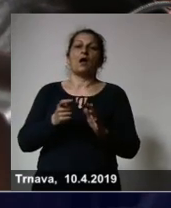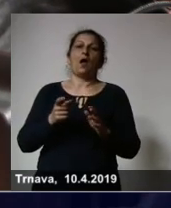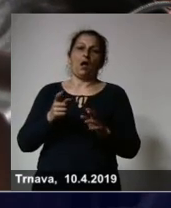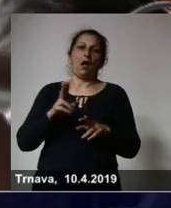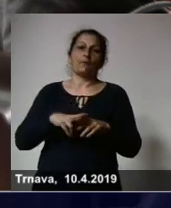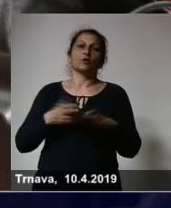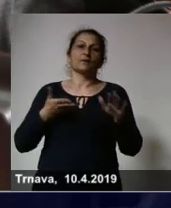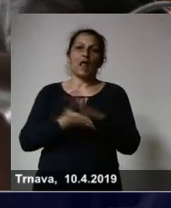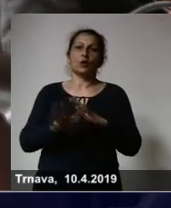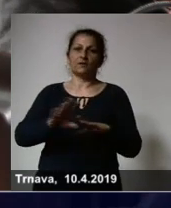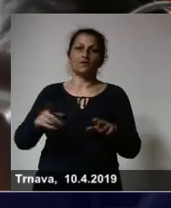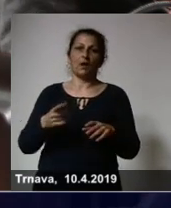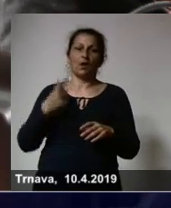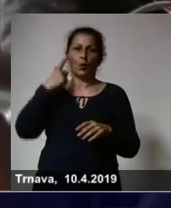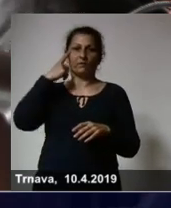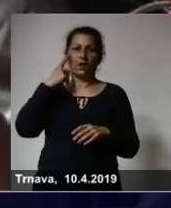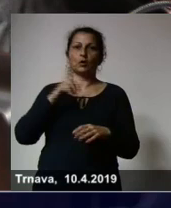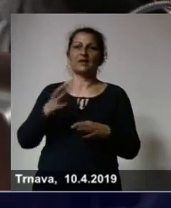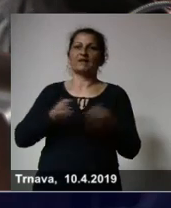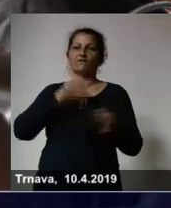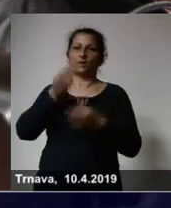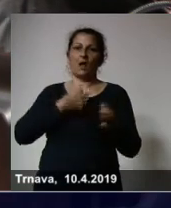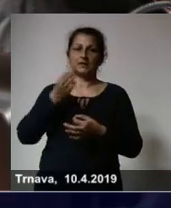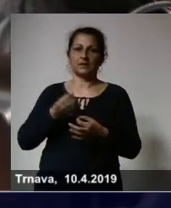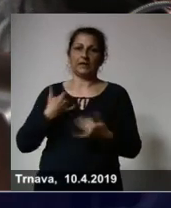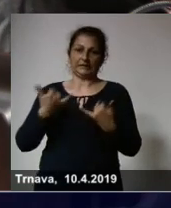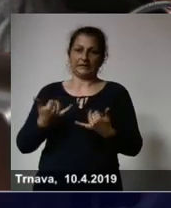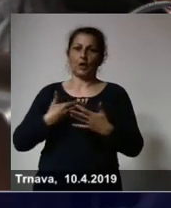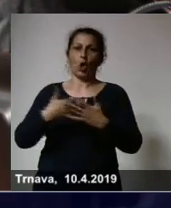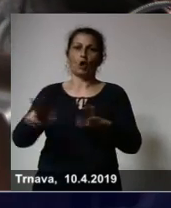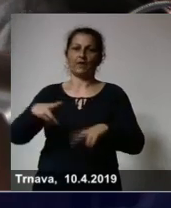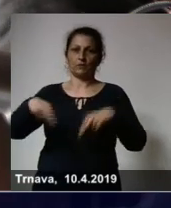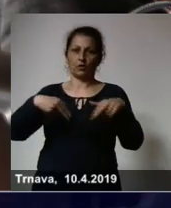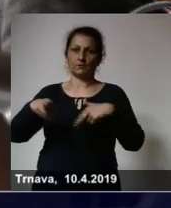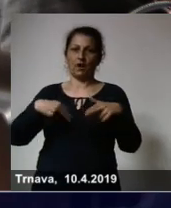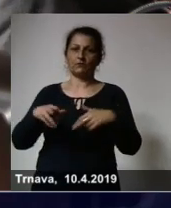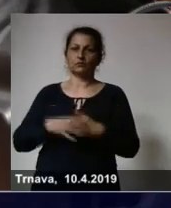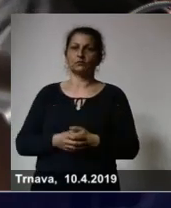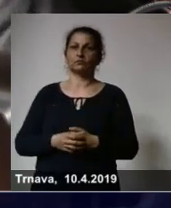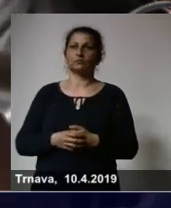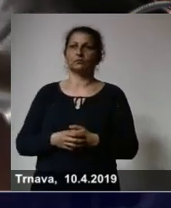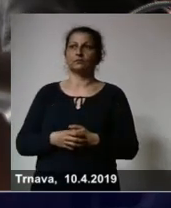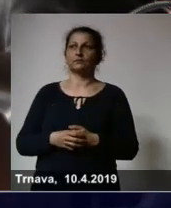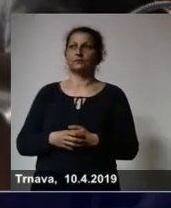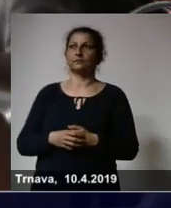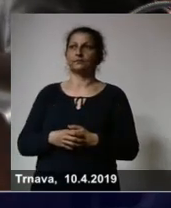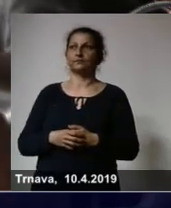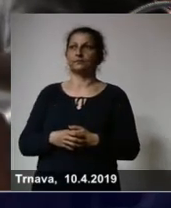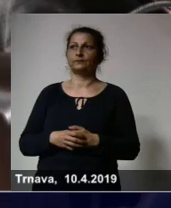berie na vedomie jednotlivé informácie. Otváram teda pre bod A rozpravu.